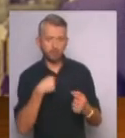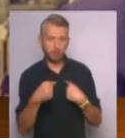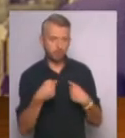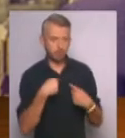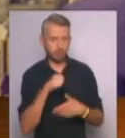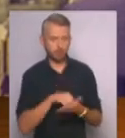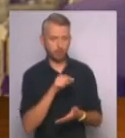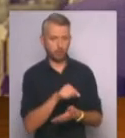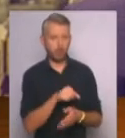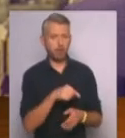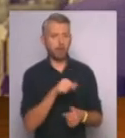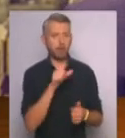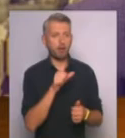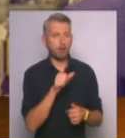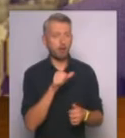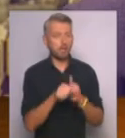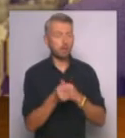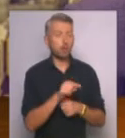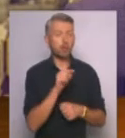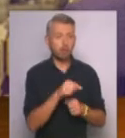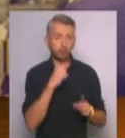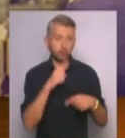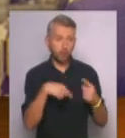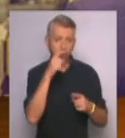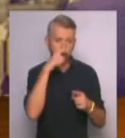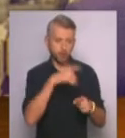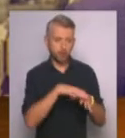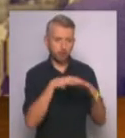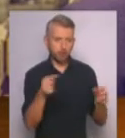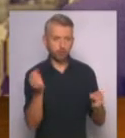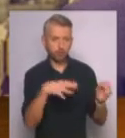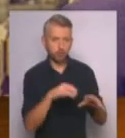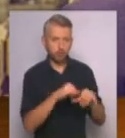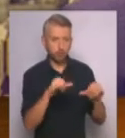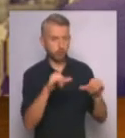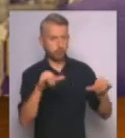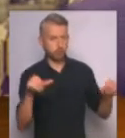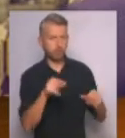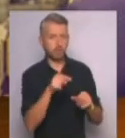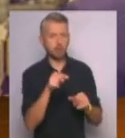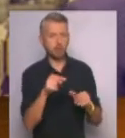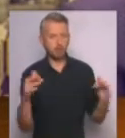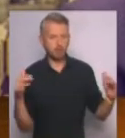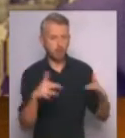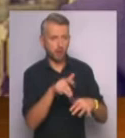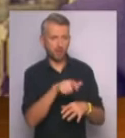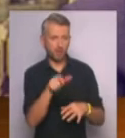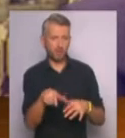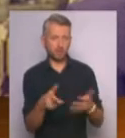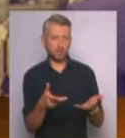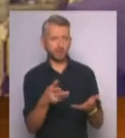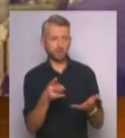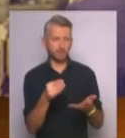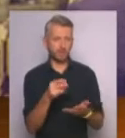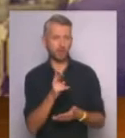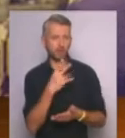Крім того, що там постійно з'являється сміттєзвалище, там збираються ну, такі люди, які люблять